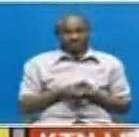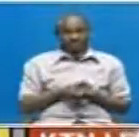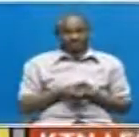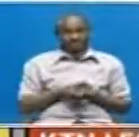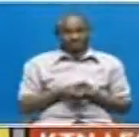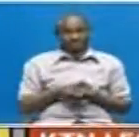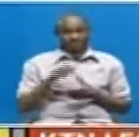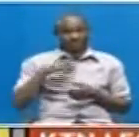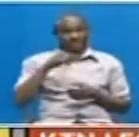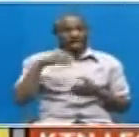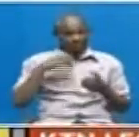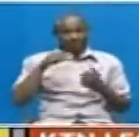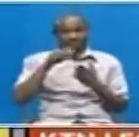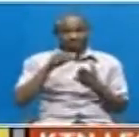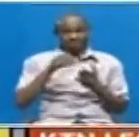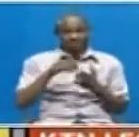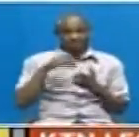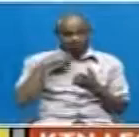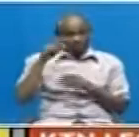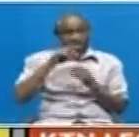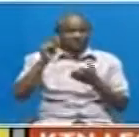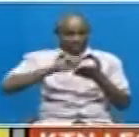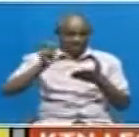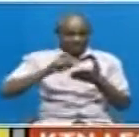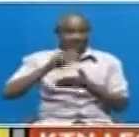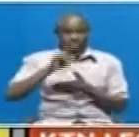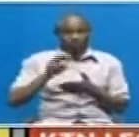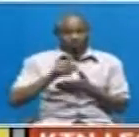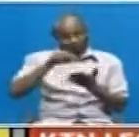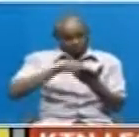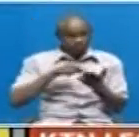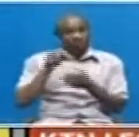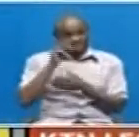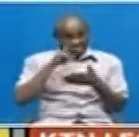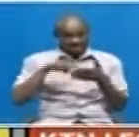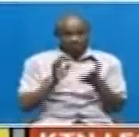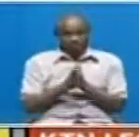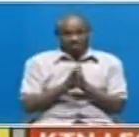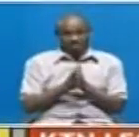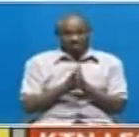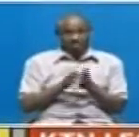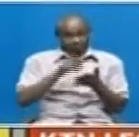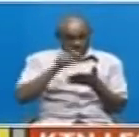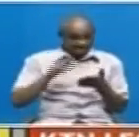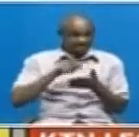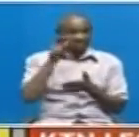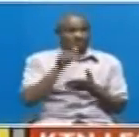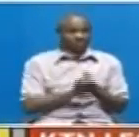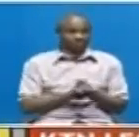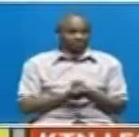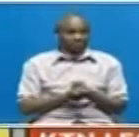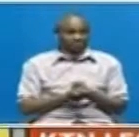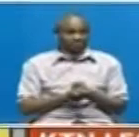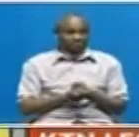tunatoa kalamu yenyewe ya kutengeneza ya kusoma naye, ambaye ya kuandika. Na